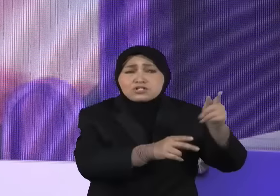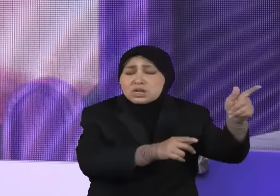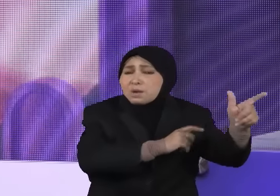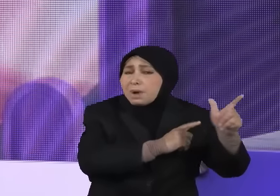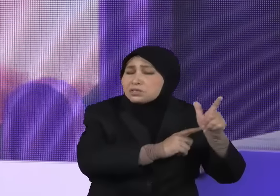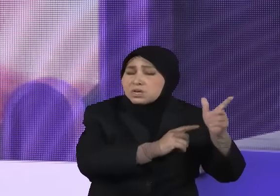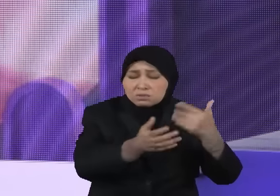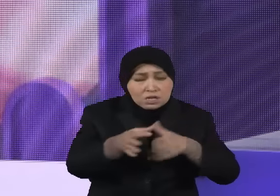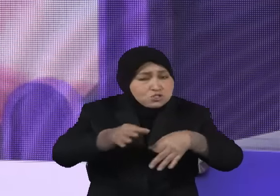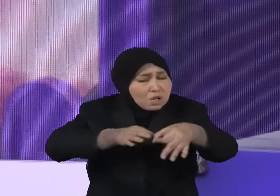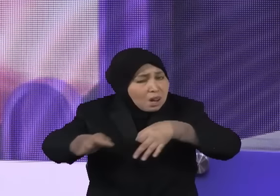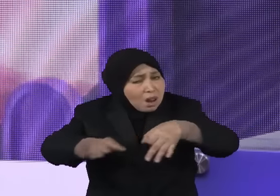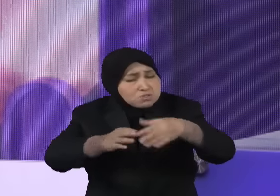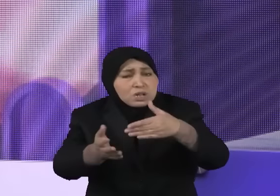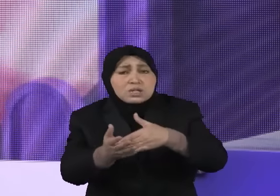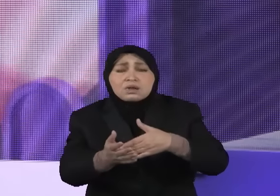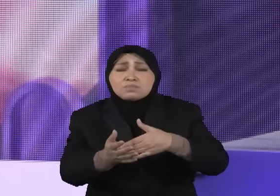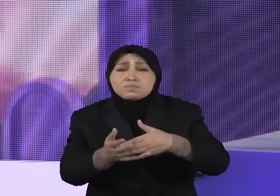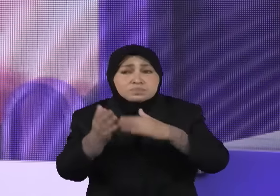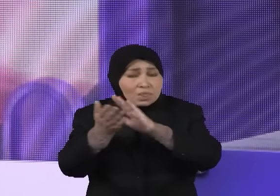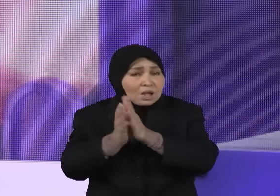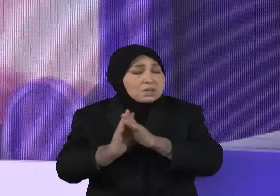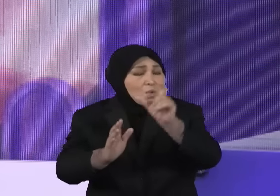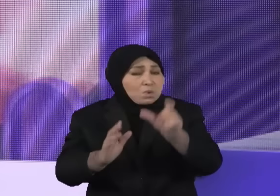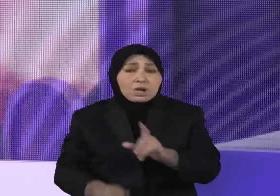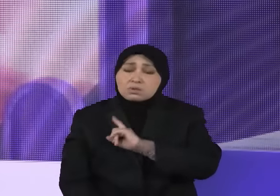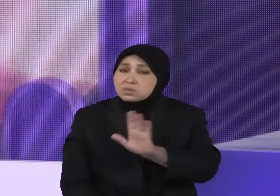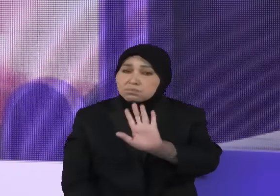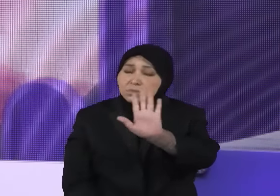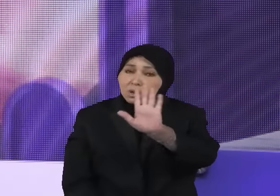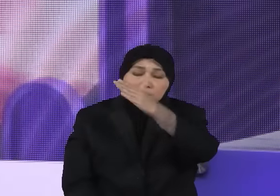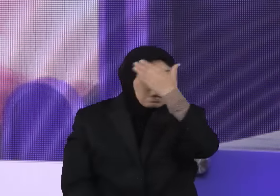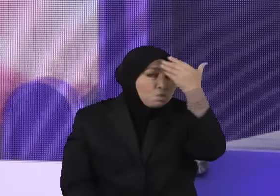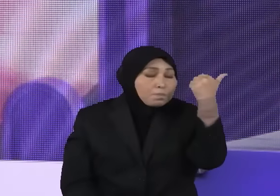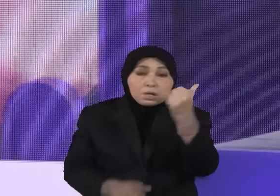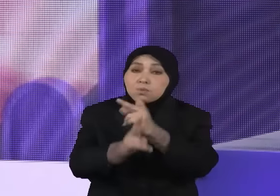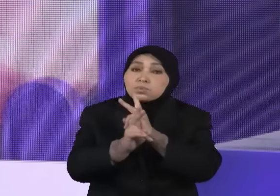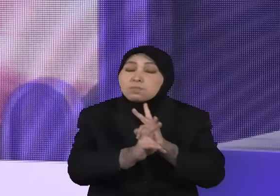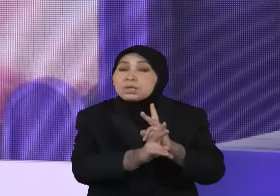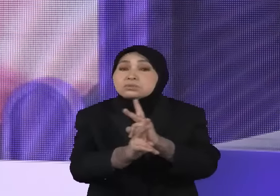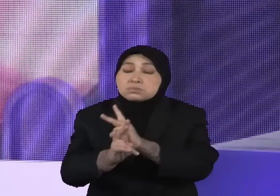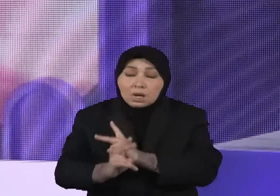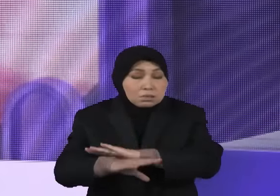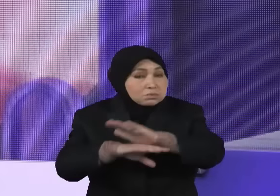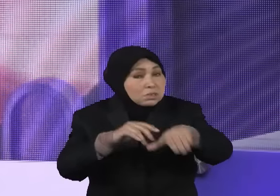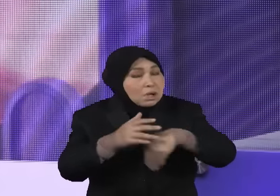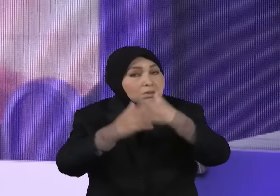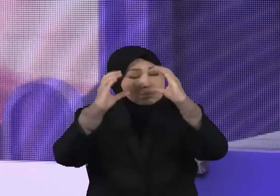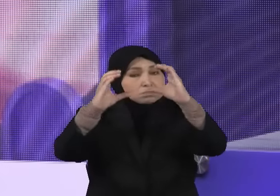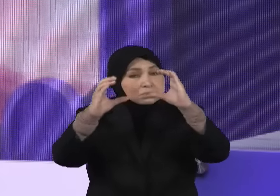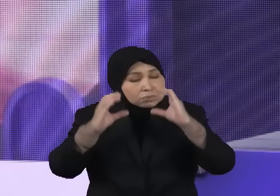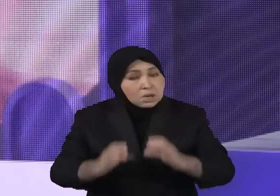sini dijelaskan lagi agar umat Islam jangan terlupa untuk menjaga segala tata cara